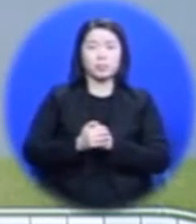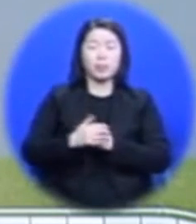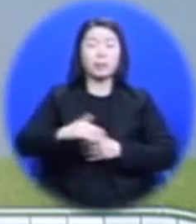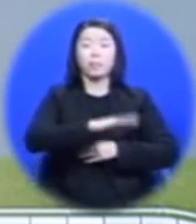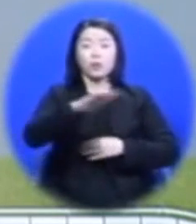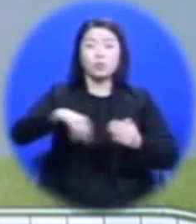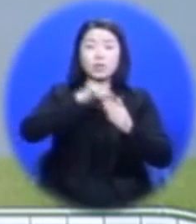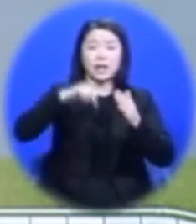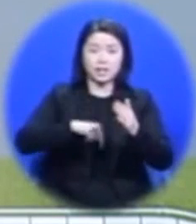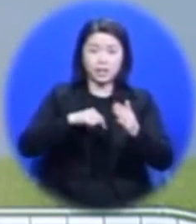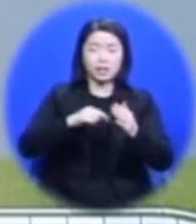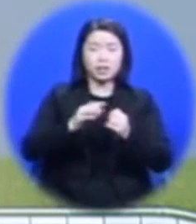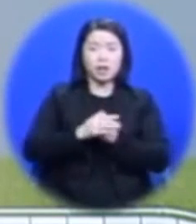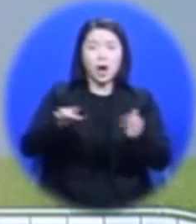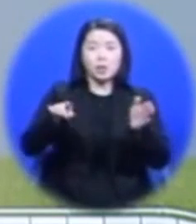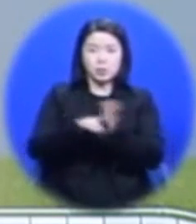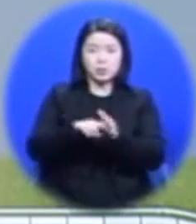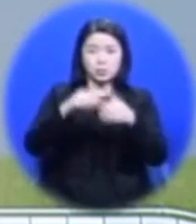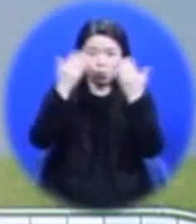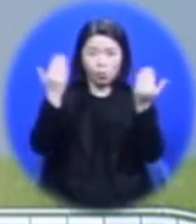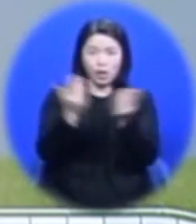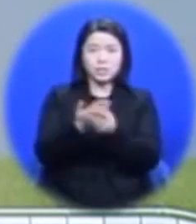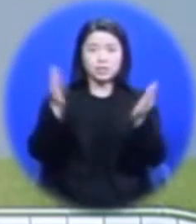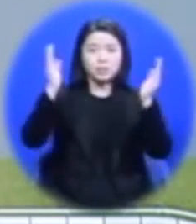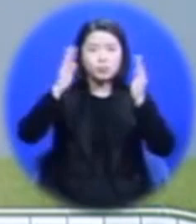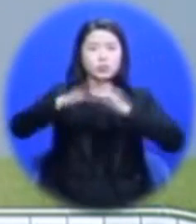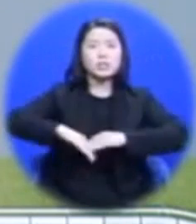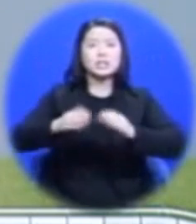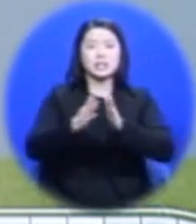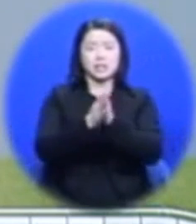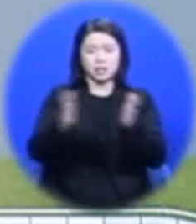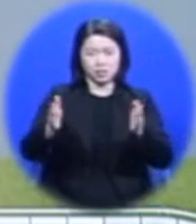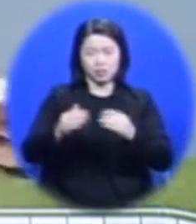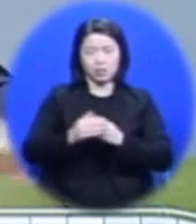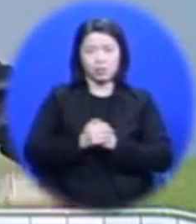우리 안에 믿음은 완전히 무너지기 시작한 거예요.